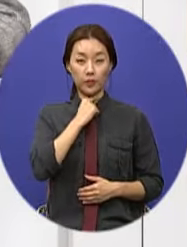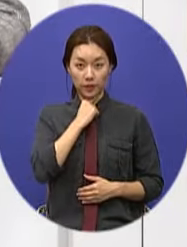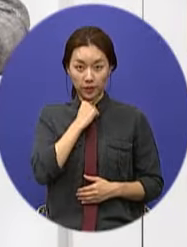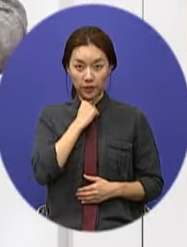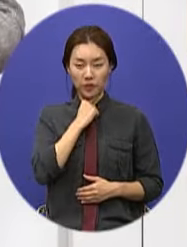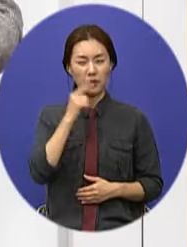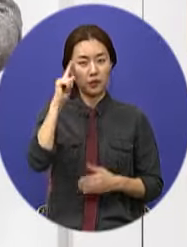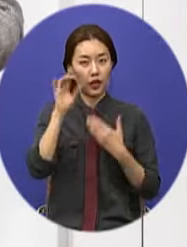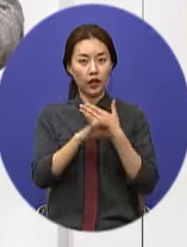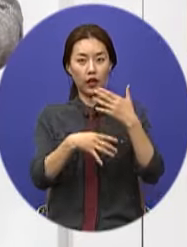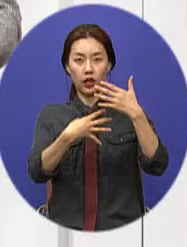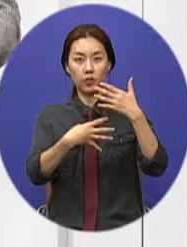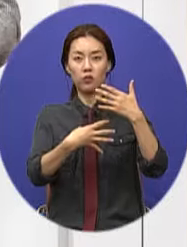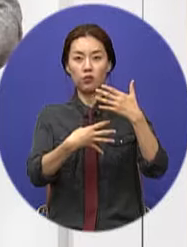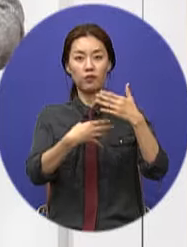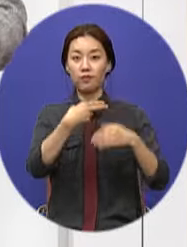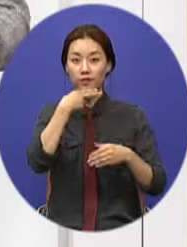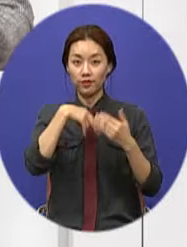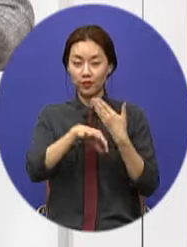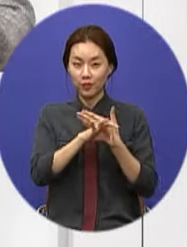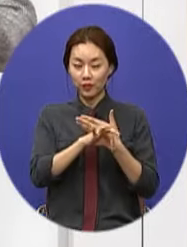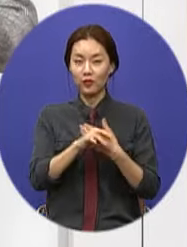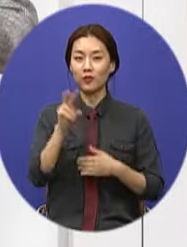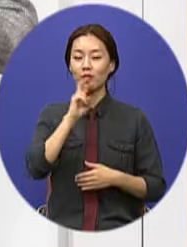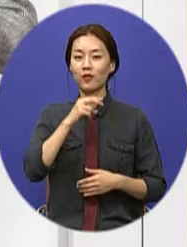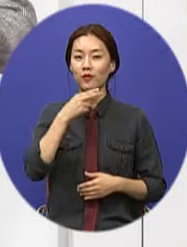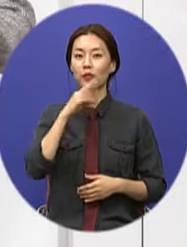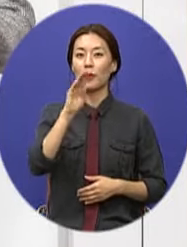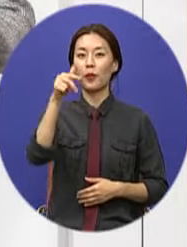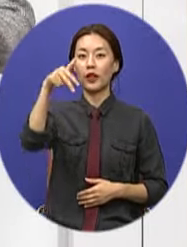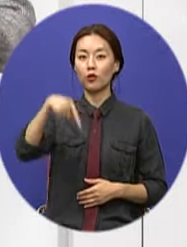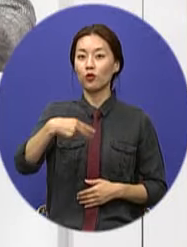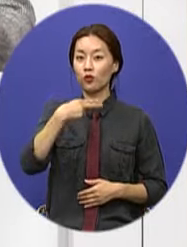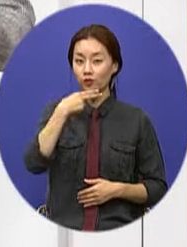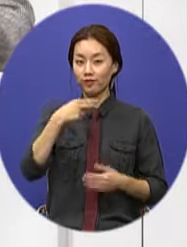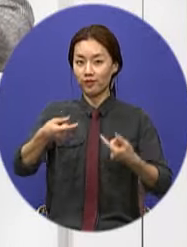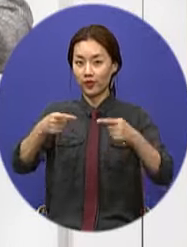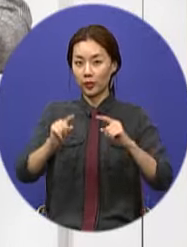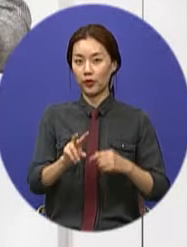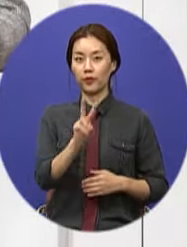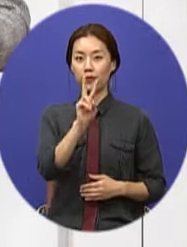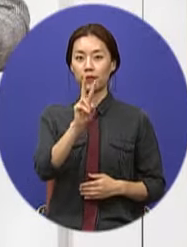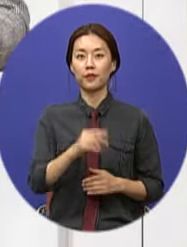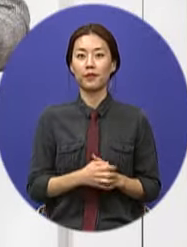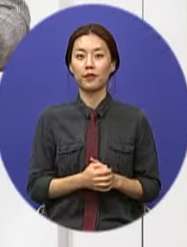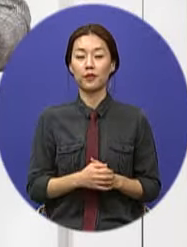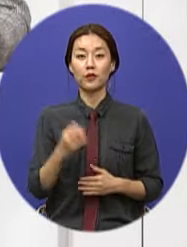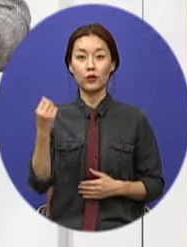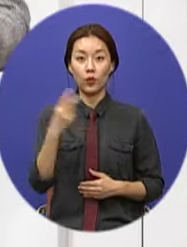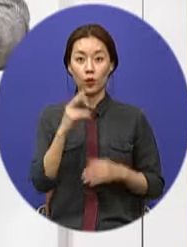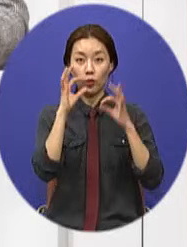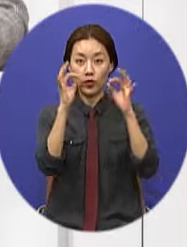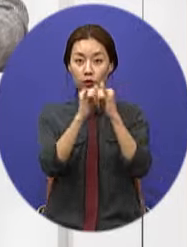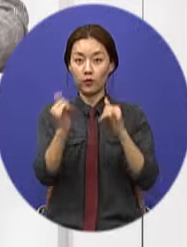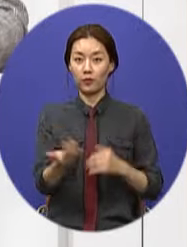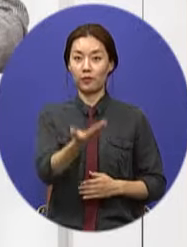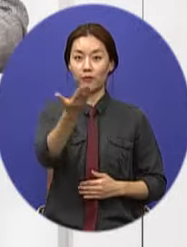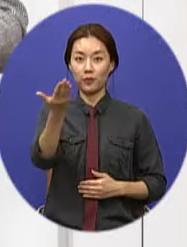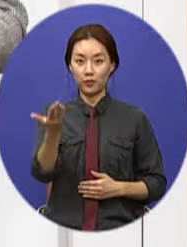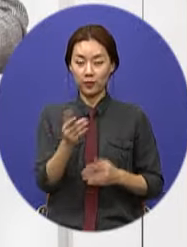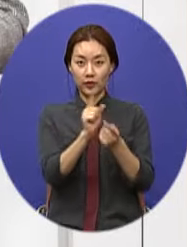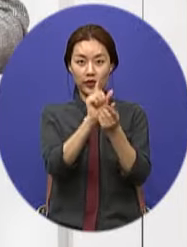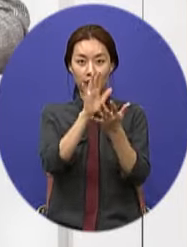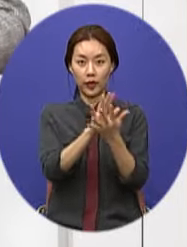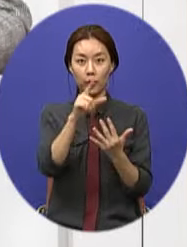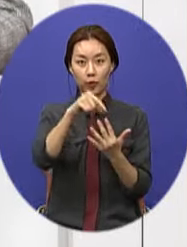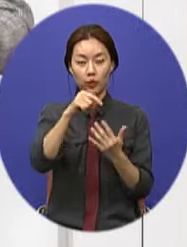반주가 없을 경우에는 무반주 참여 2번 네, 2번 참여를 해주시면 되고요. 네. 시청자 여러분들의 또 뽑는